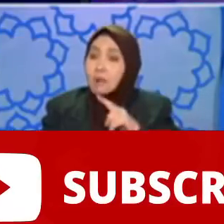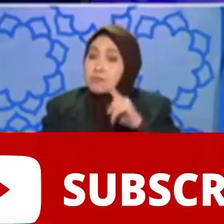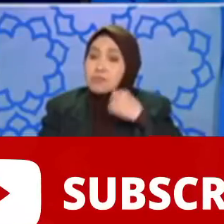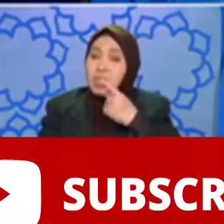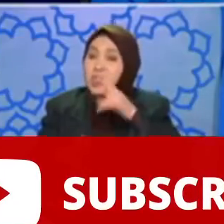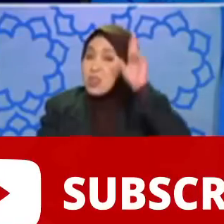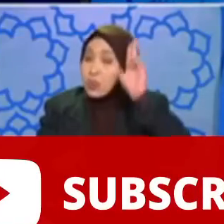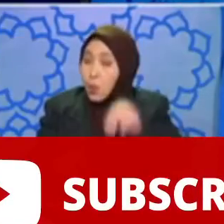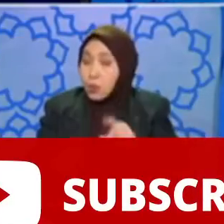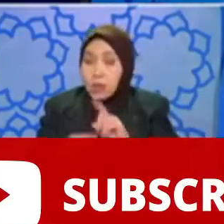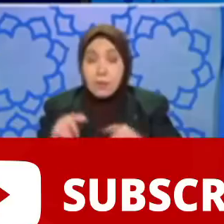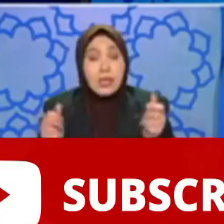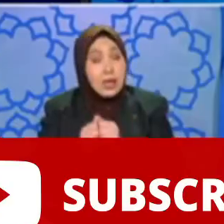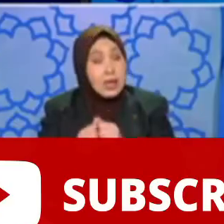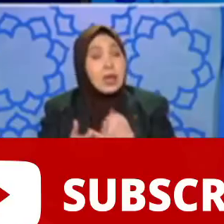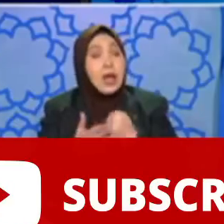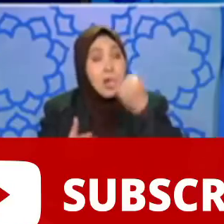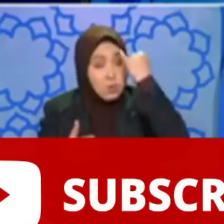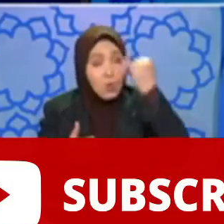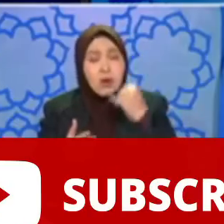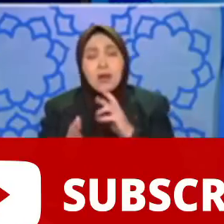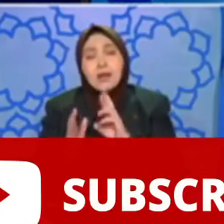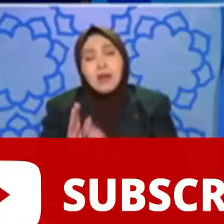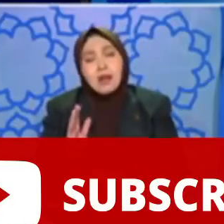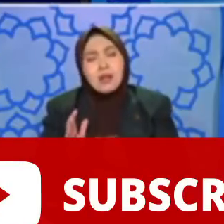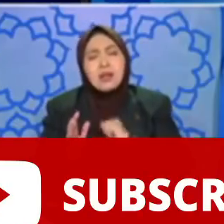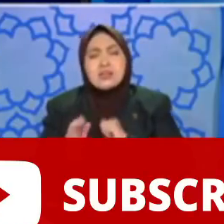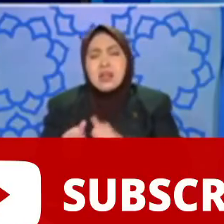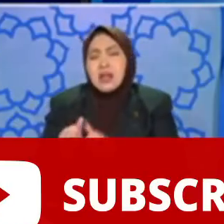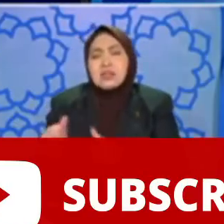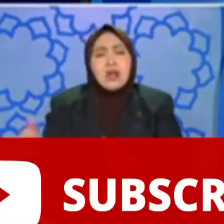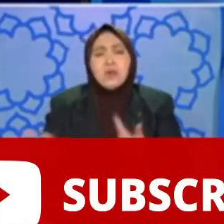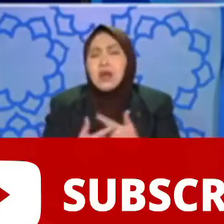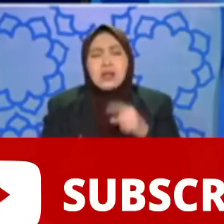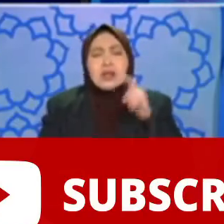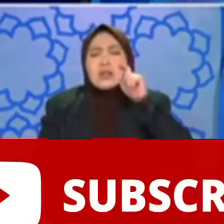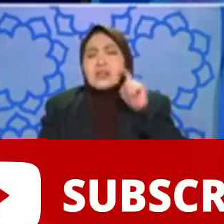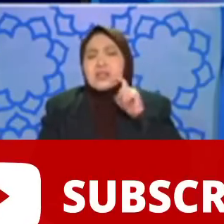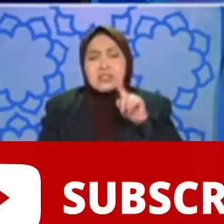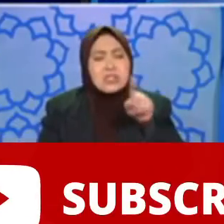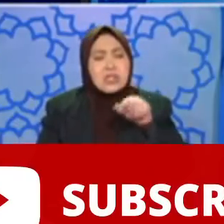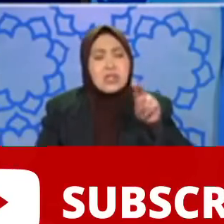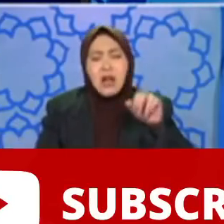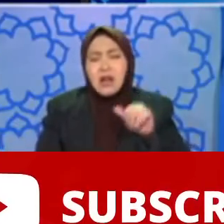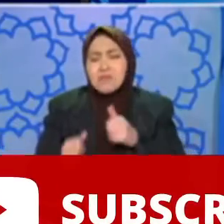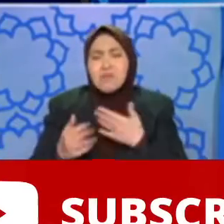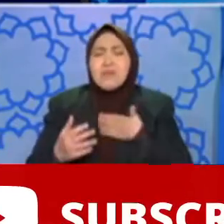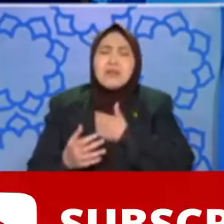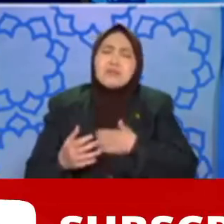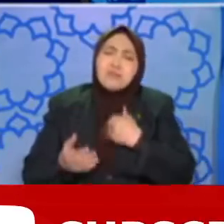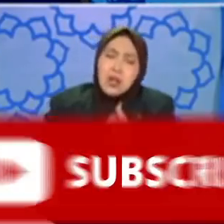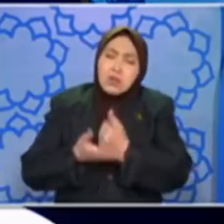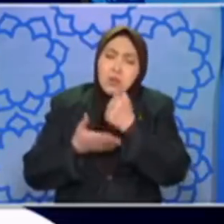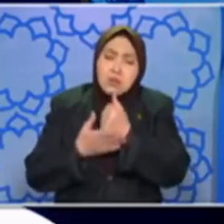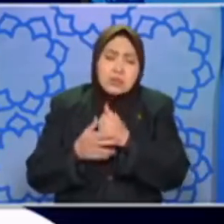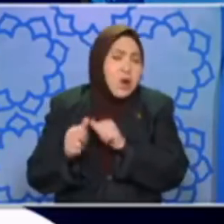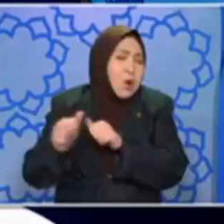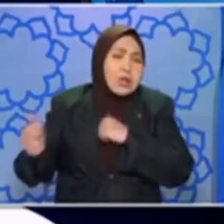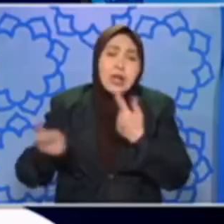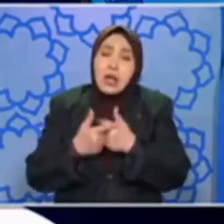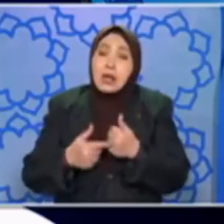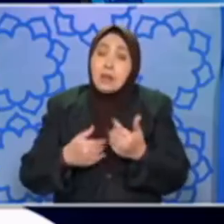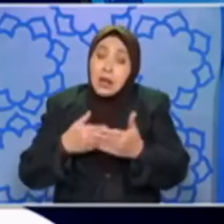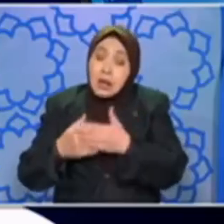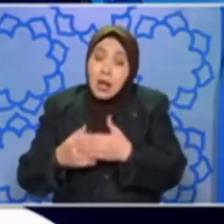ilmu, seseorang itu merendah diri, ya Allah, saya akan jauhi daripada zina, ya Allah, bantu aku, ya Allah, jauhi daripada mendekati harta anak